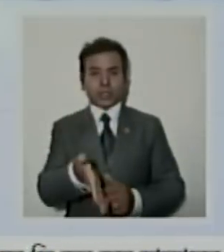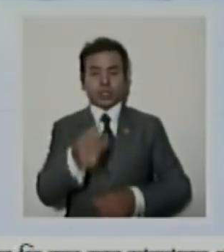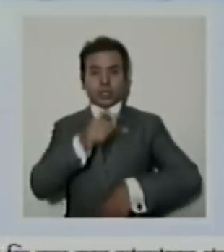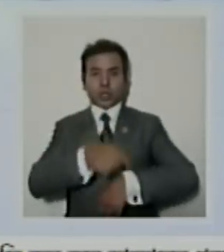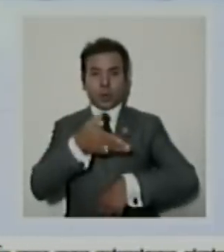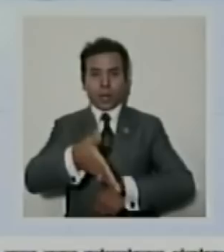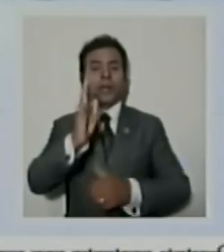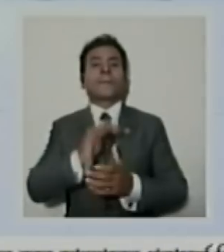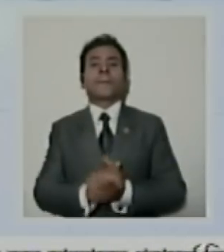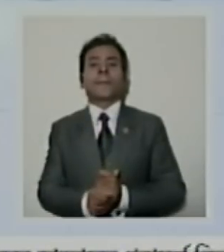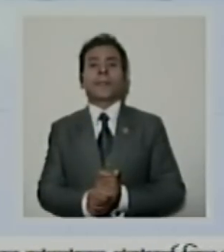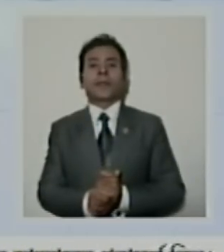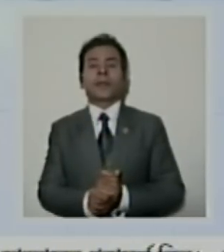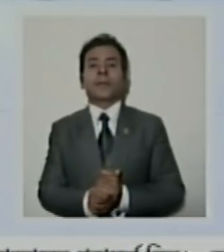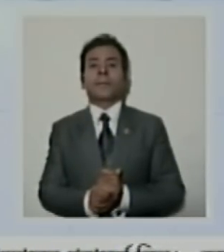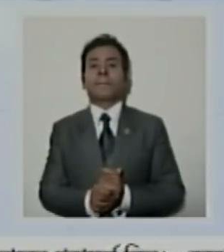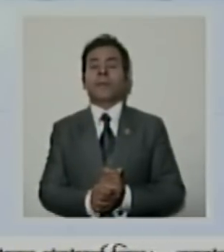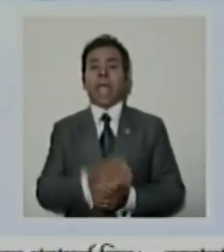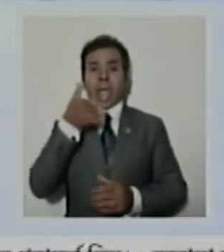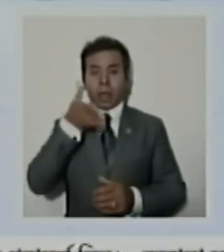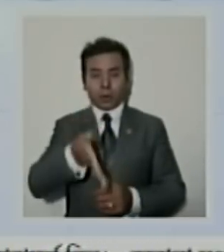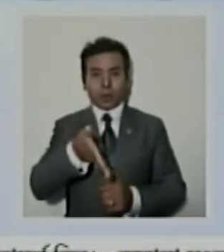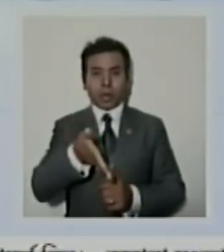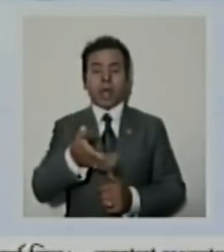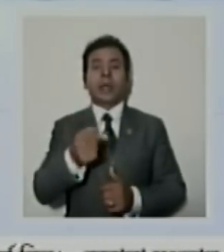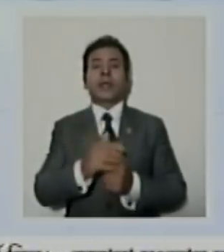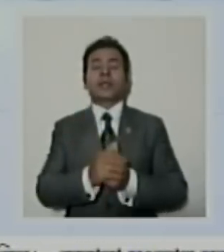আরেকটি বিষয়ে দৃষ্টি আকর্ষণ করব, সেটা হলো